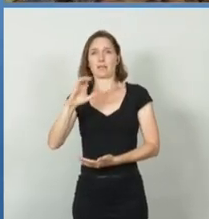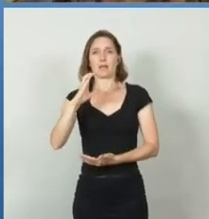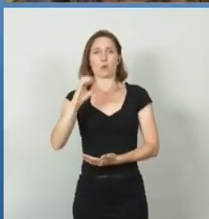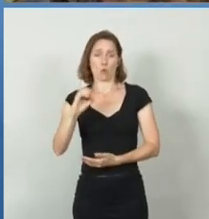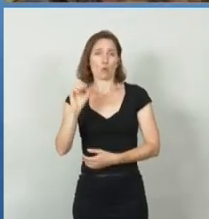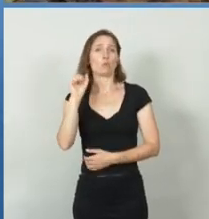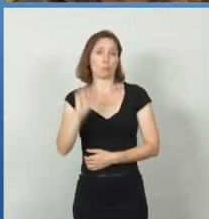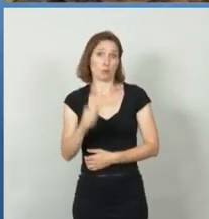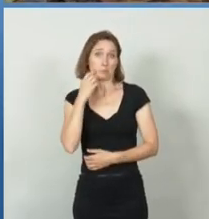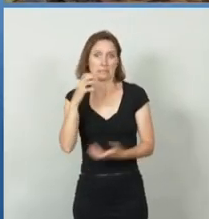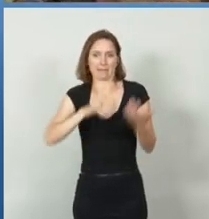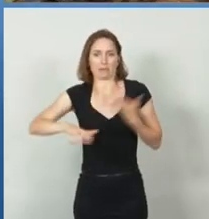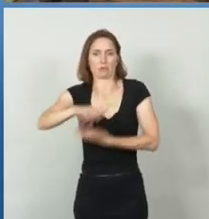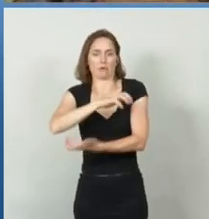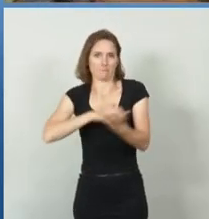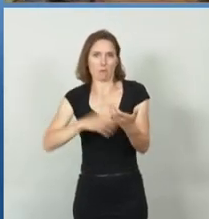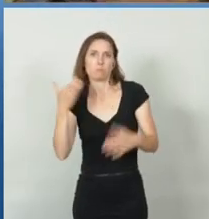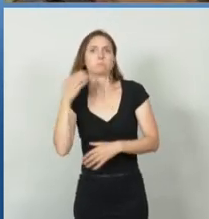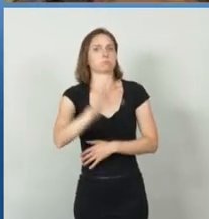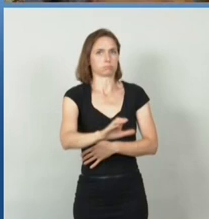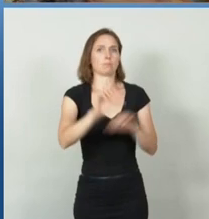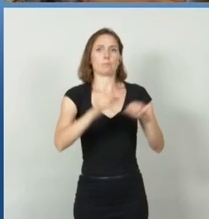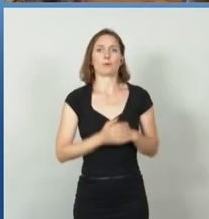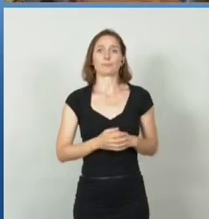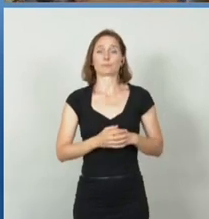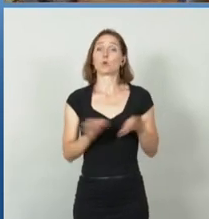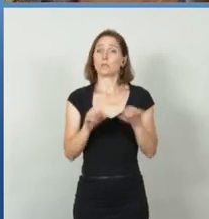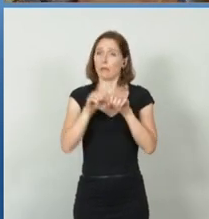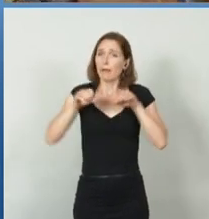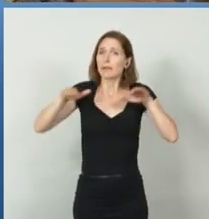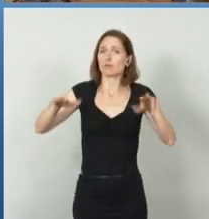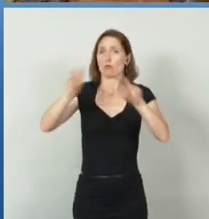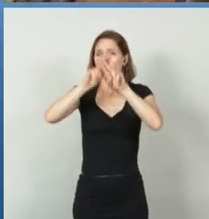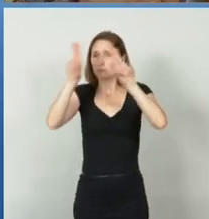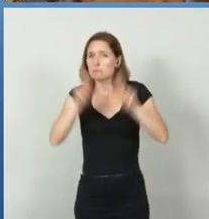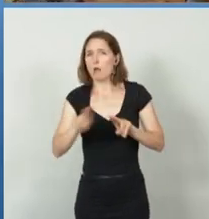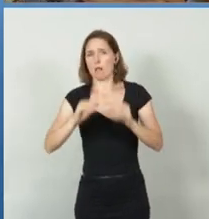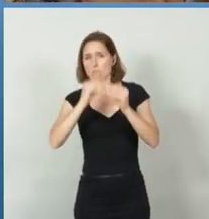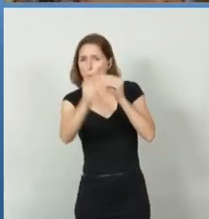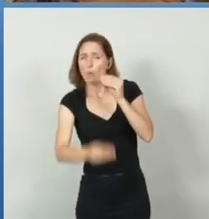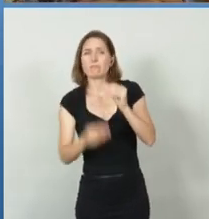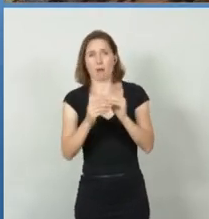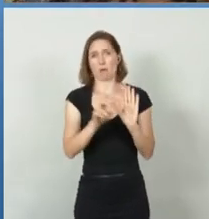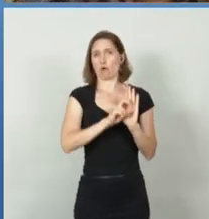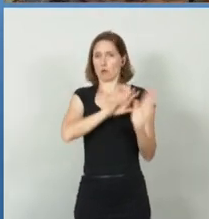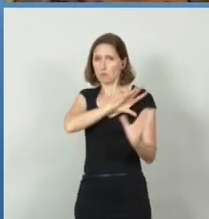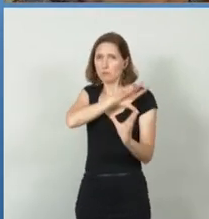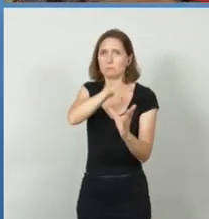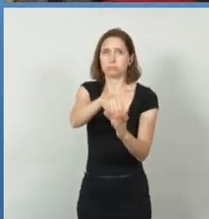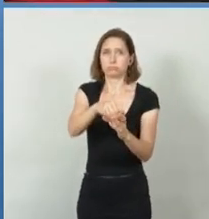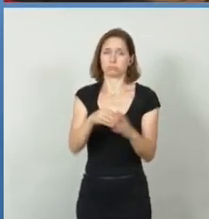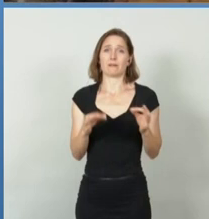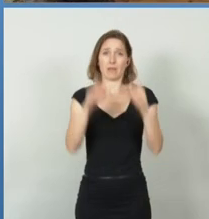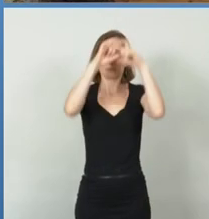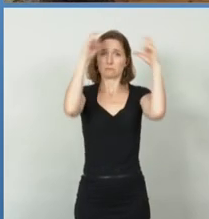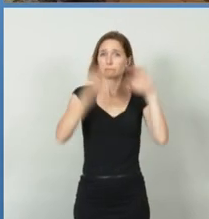Grenoble s'inscrit bien sûr dans des réseaux nationaux européens et mondiaux Grenoble capitale verte européenne 2022 porte une responsabilité pour